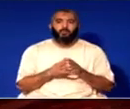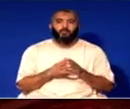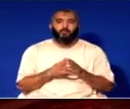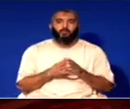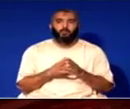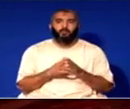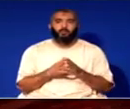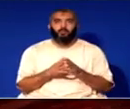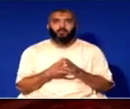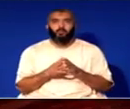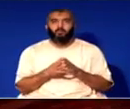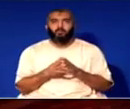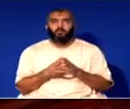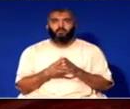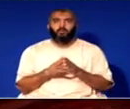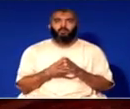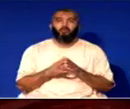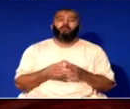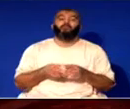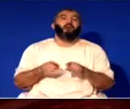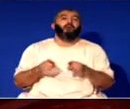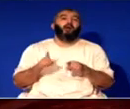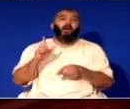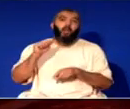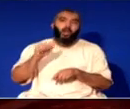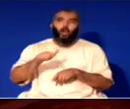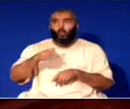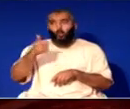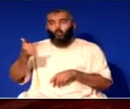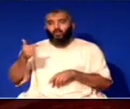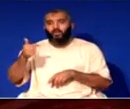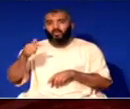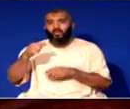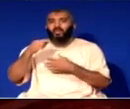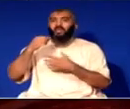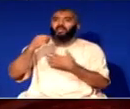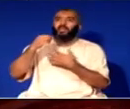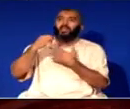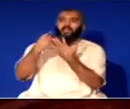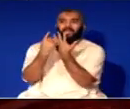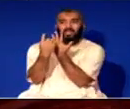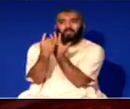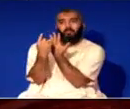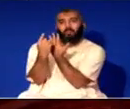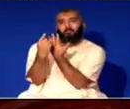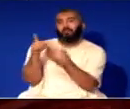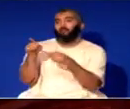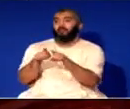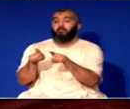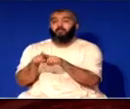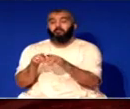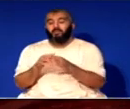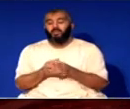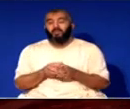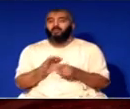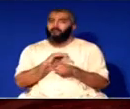التقاعد ما زالوا يصلي بينا في نفس الوقت هكاك، من مدى التقاعد يصلي بينا حتى بما فيها